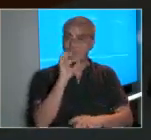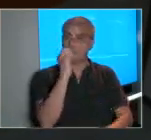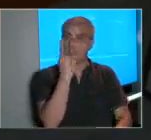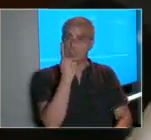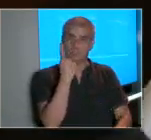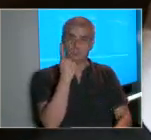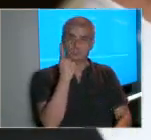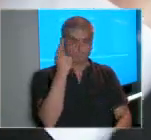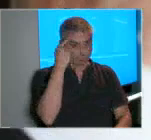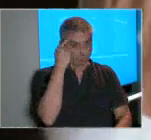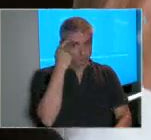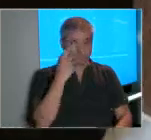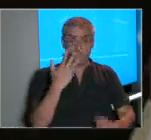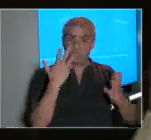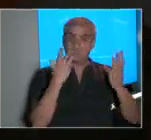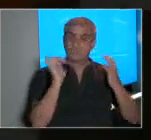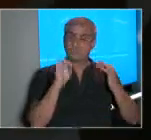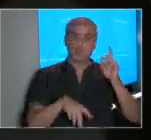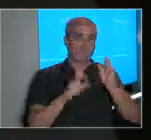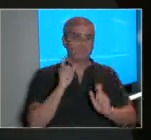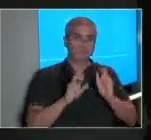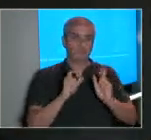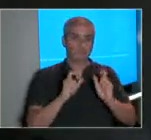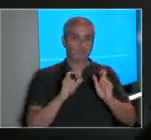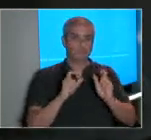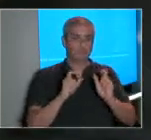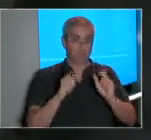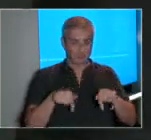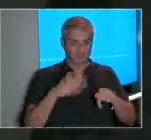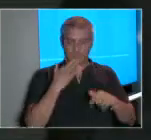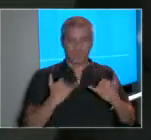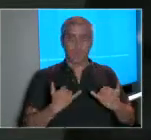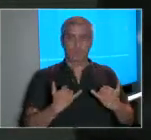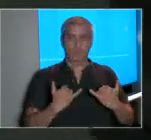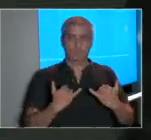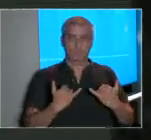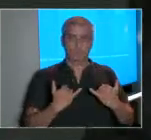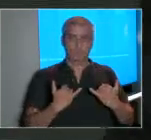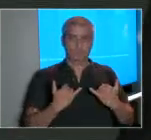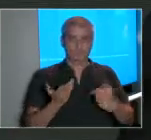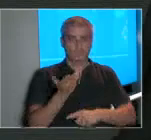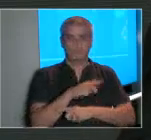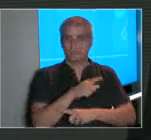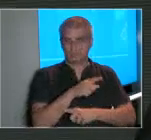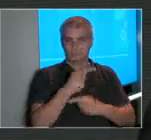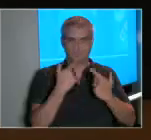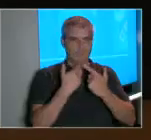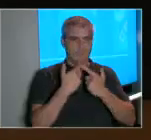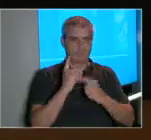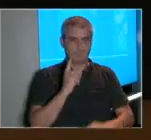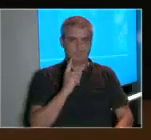1%. שוו בנפשכם, זה 90,000 איש בישראל של היום מוצאים את מותם